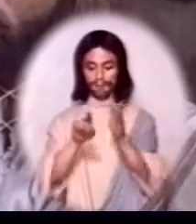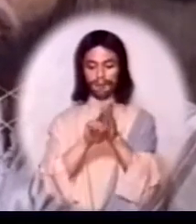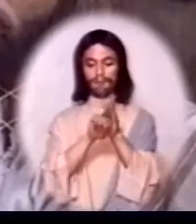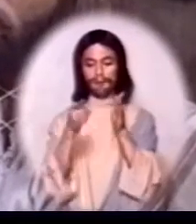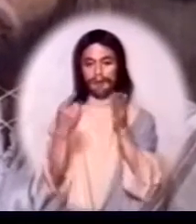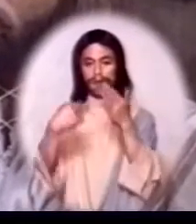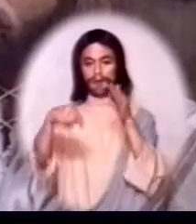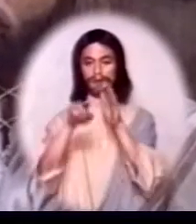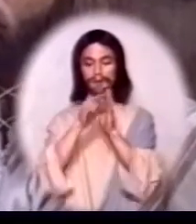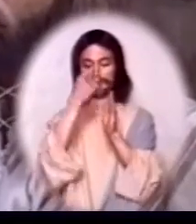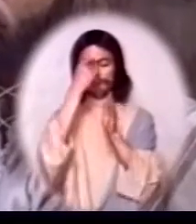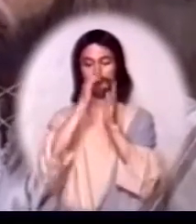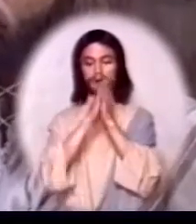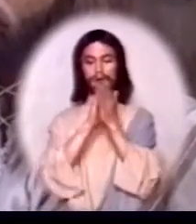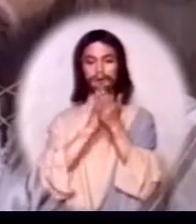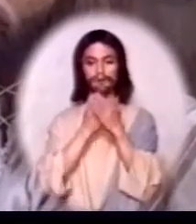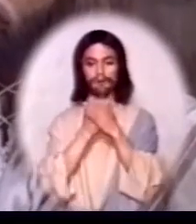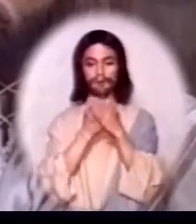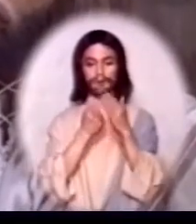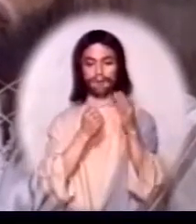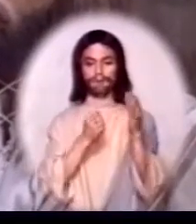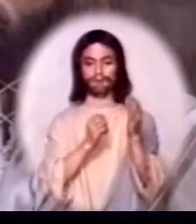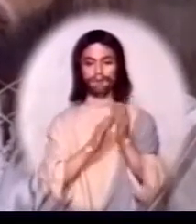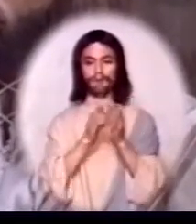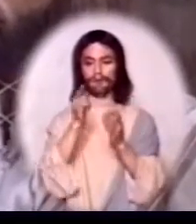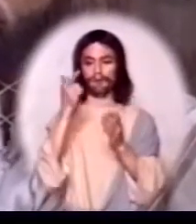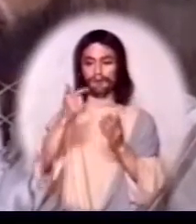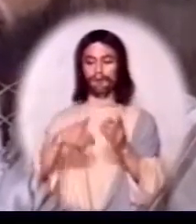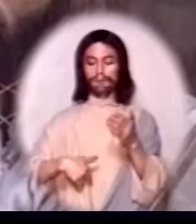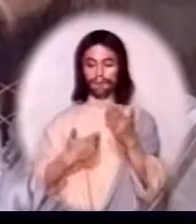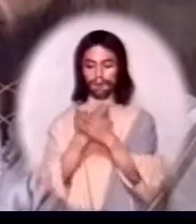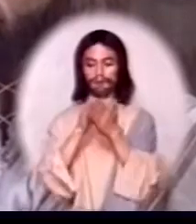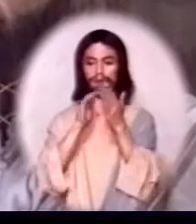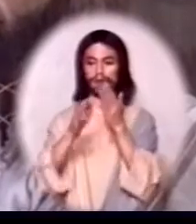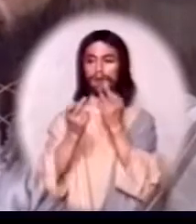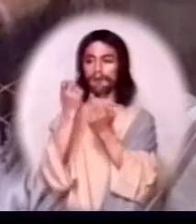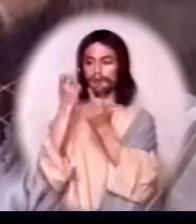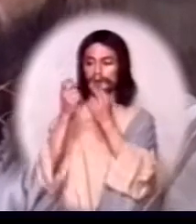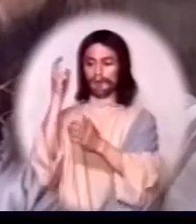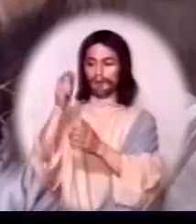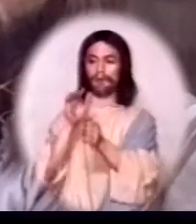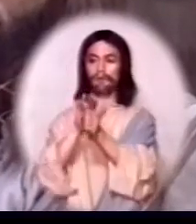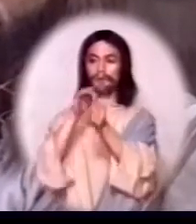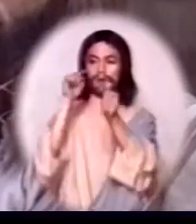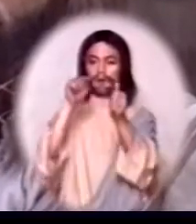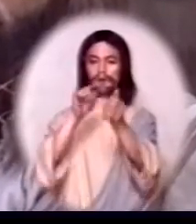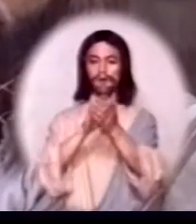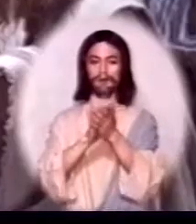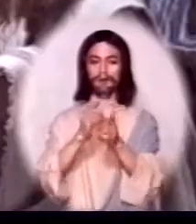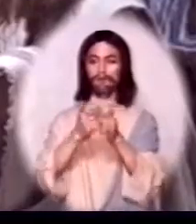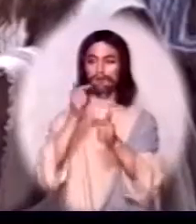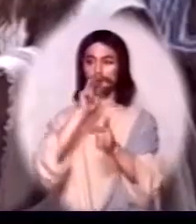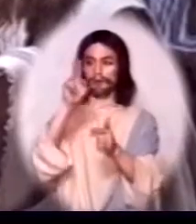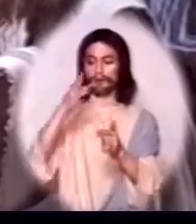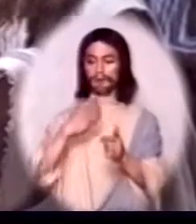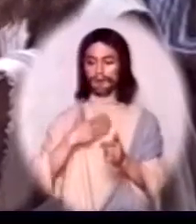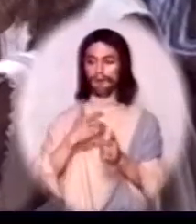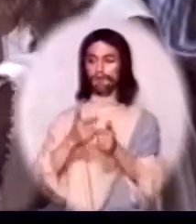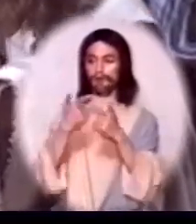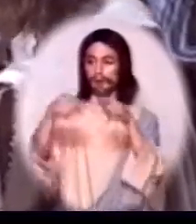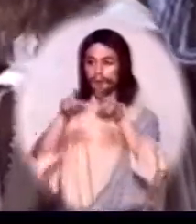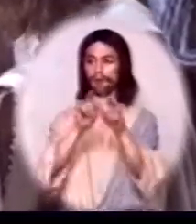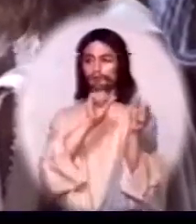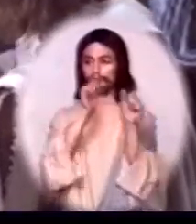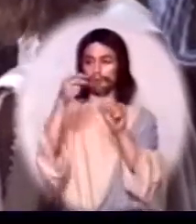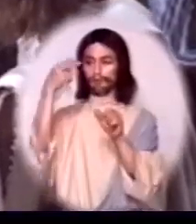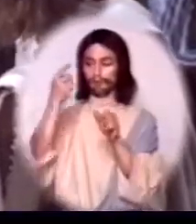믿음이 떨어지지 않기를 기도하였더니 너는 돌이킨 후에 네 형제를 굳게 하라. 주여, 내가